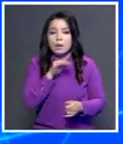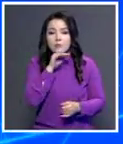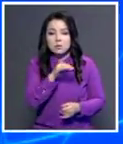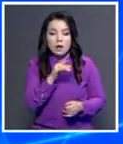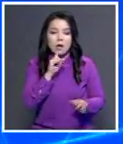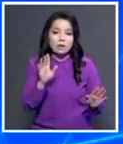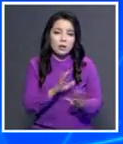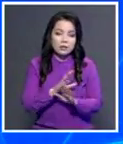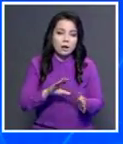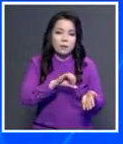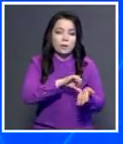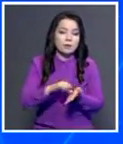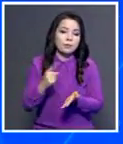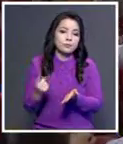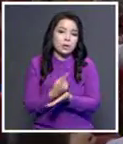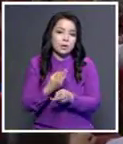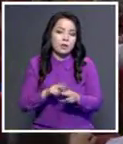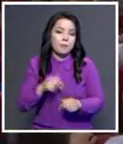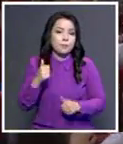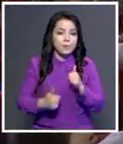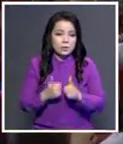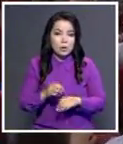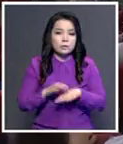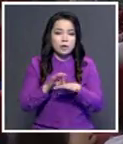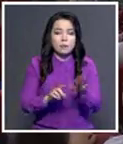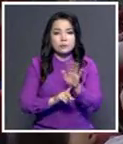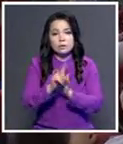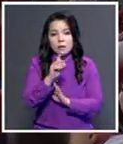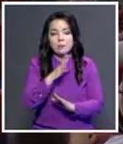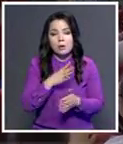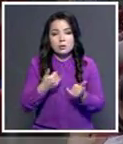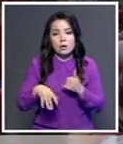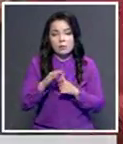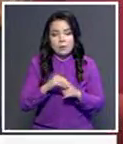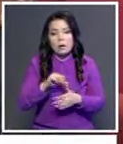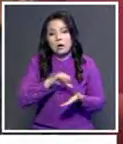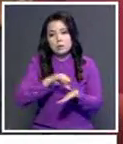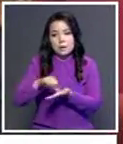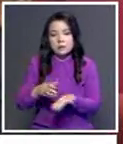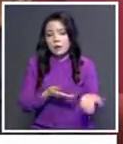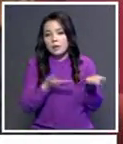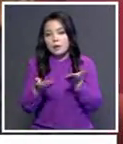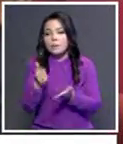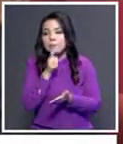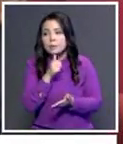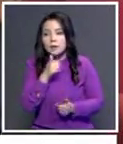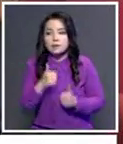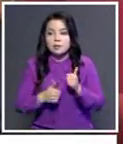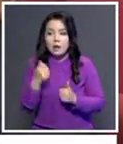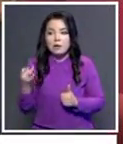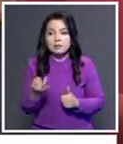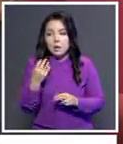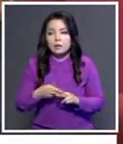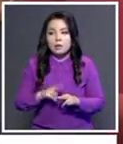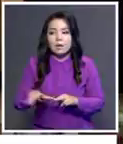вокалистер сайысы басталды. Үш күнге жалғасатын музыкалық байқауға шет мемлекеттерден қатысушылар арнайы келіп, бақтарын сынауда. Елімізбен